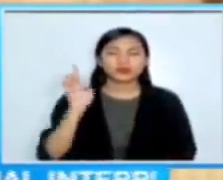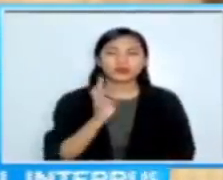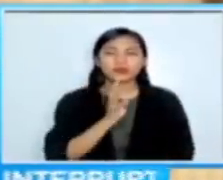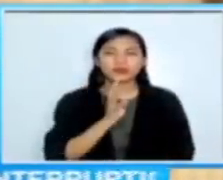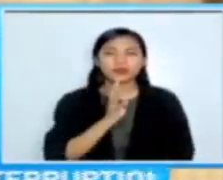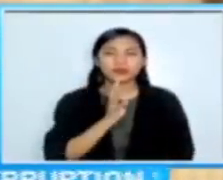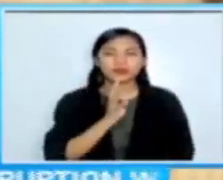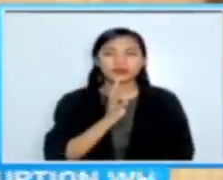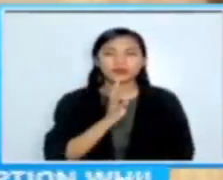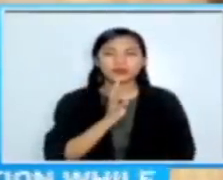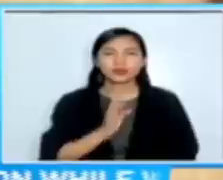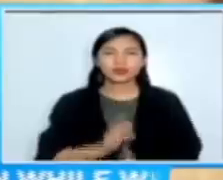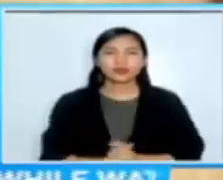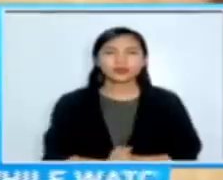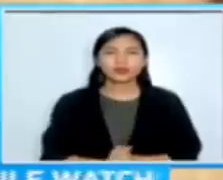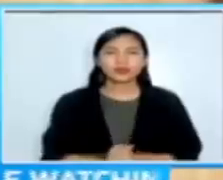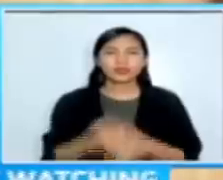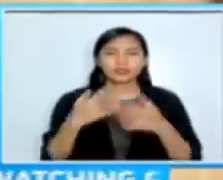Sobrang lungkot.